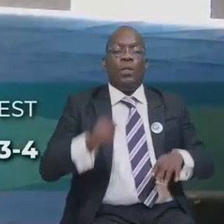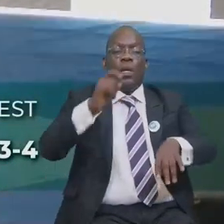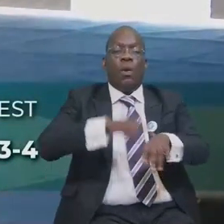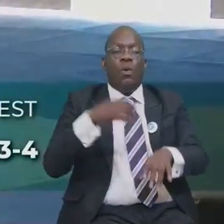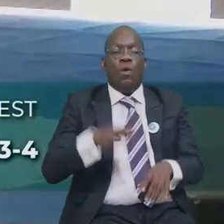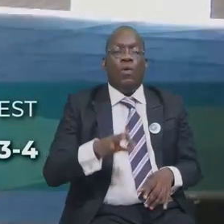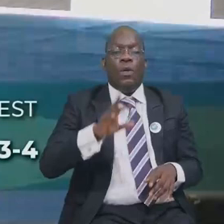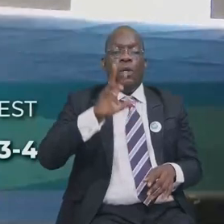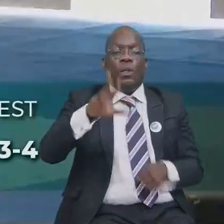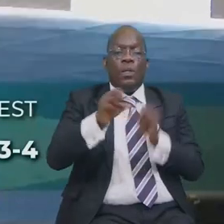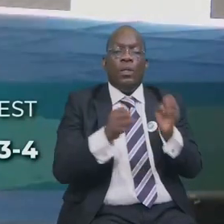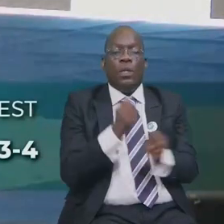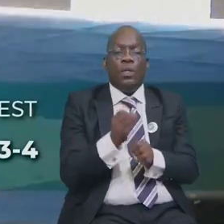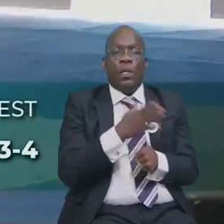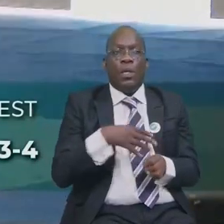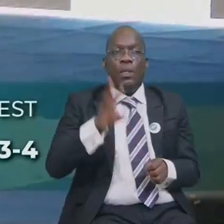Puis il pria de nouveau